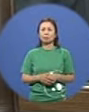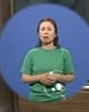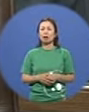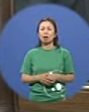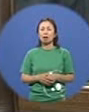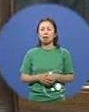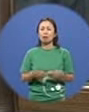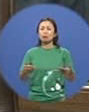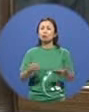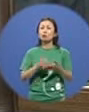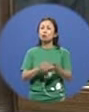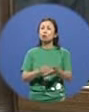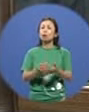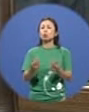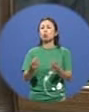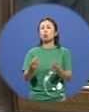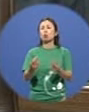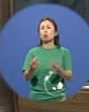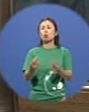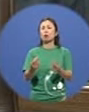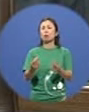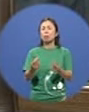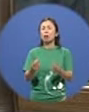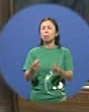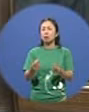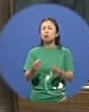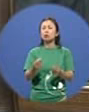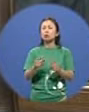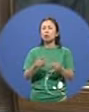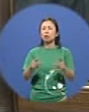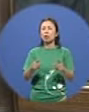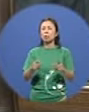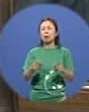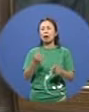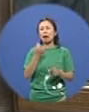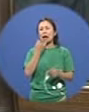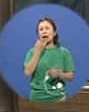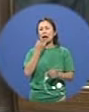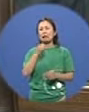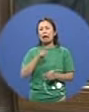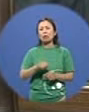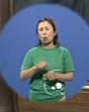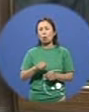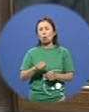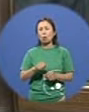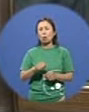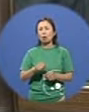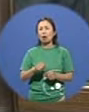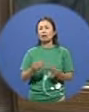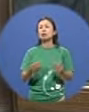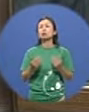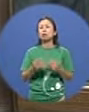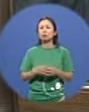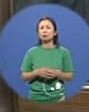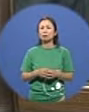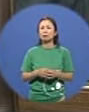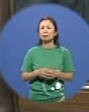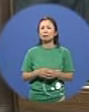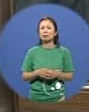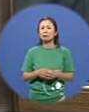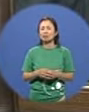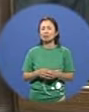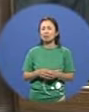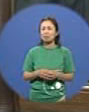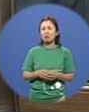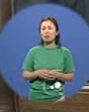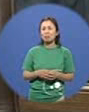っていうのはやったらいいんじゃないかでそこでもちろん妥協はし要なんですよあのえ求人側がいやちょっとあなたよりこっちの方がいい